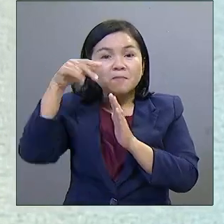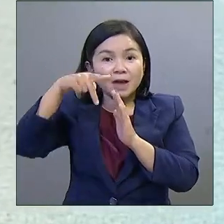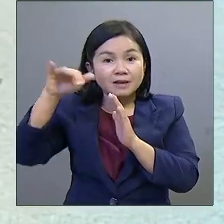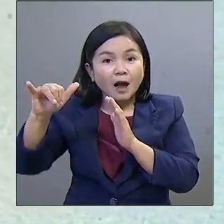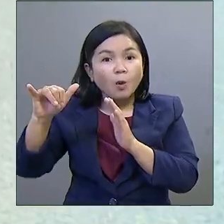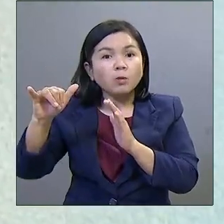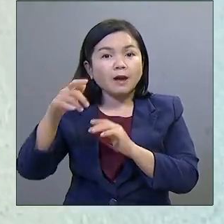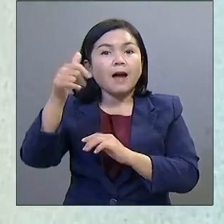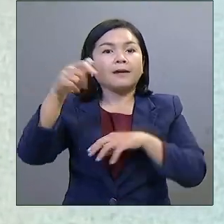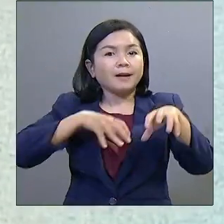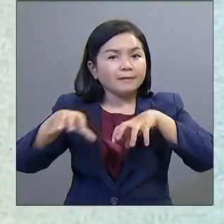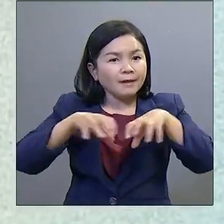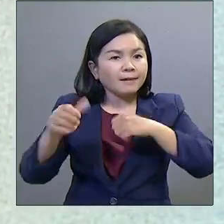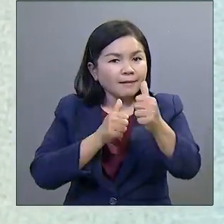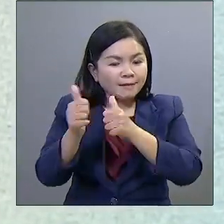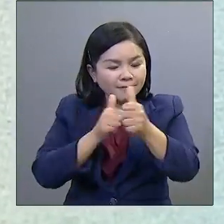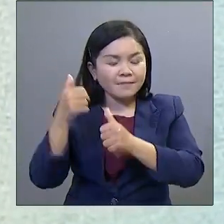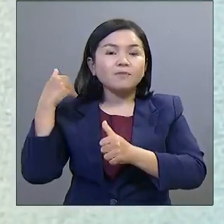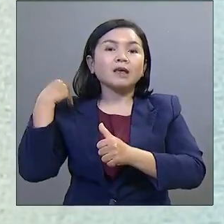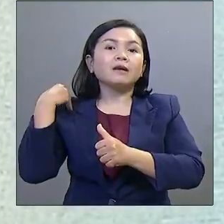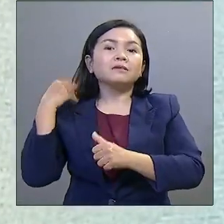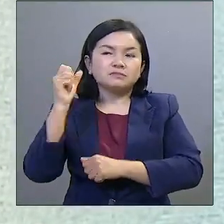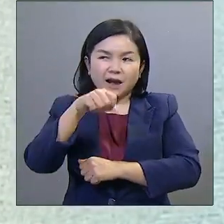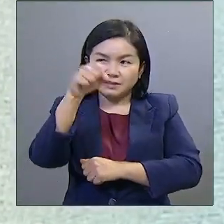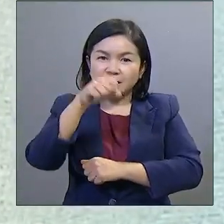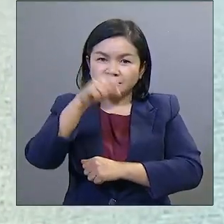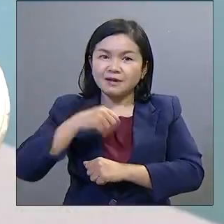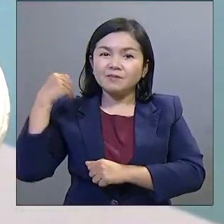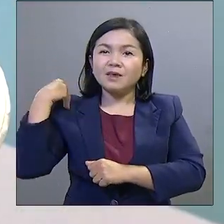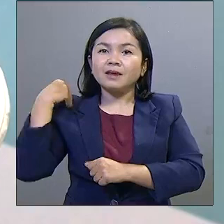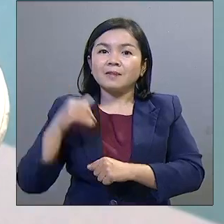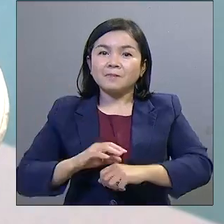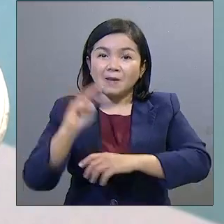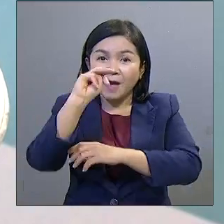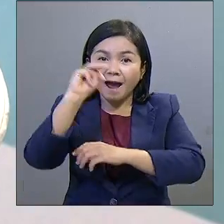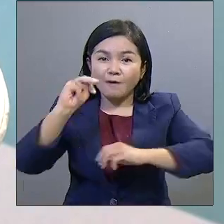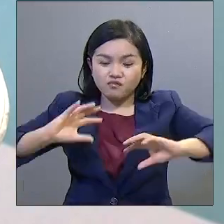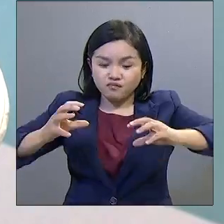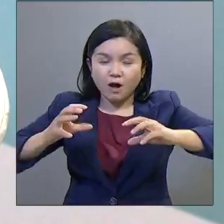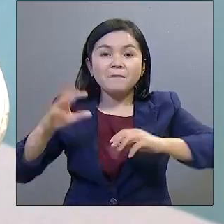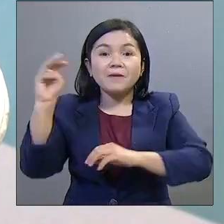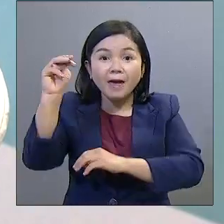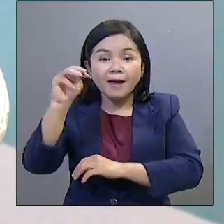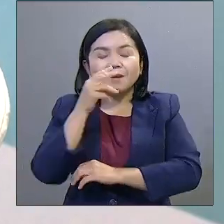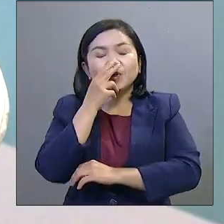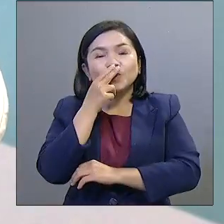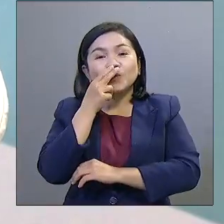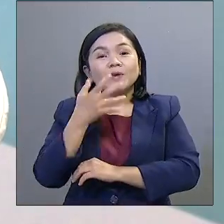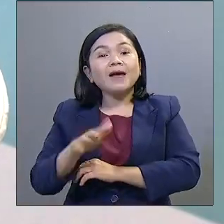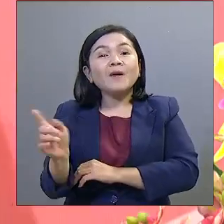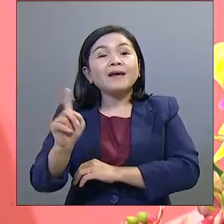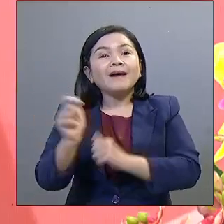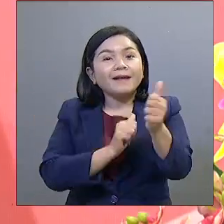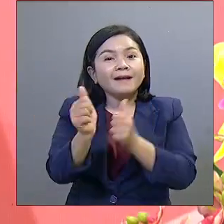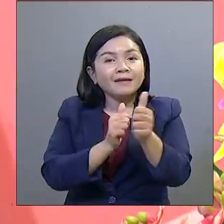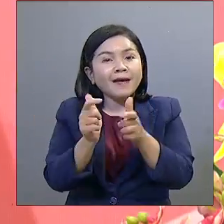ยเหรอ ใช่ แข่งเป็นทัวร์นาเมนต์ทำเป็นเล่นไป ดู ภาพชมรมล้อเลื่อนไม้ไงนะดูแล้วเนี่ยเขาเรียกว่าฟอร์มูล่ามง ไม่ง่